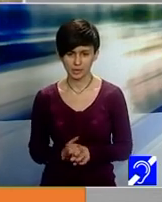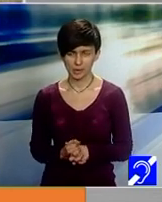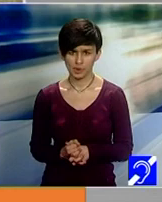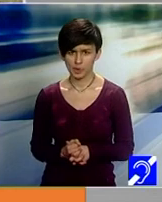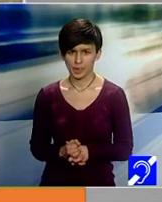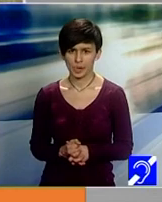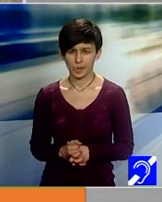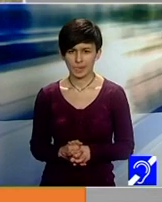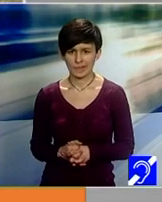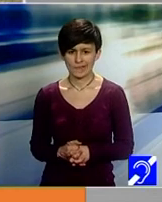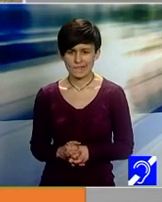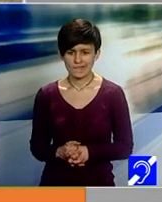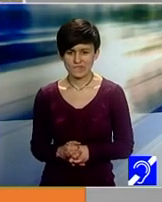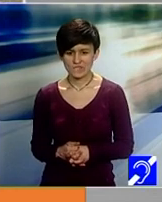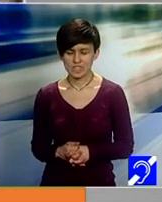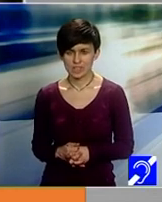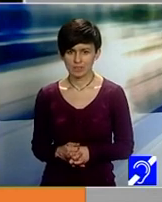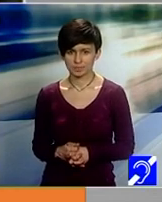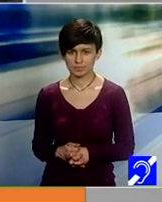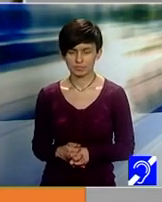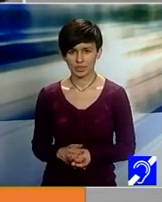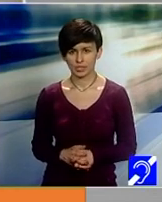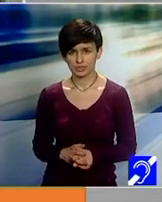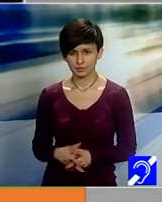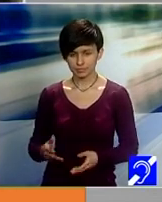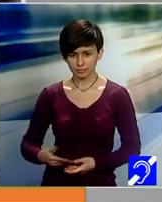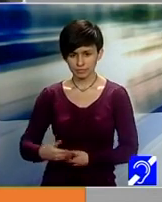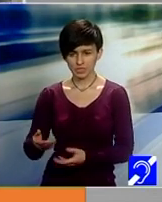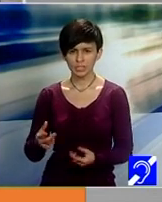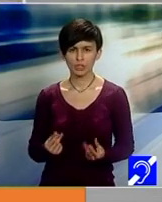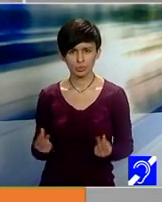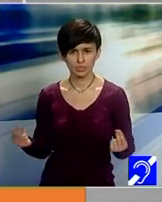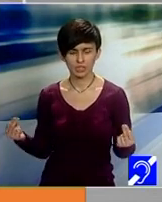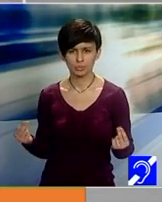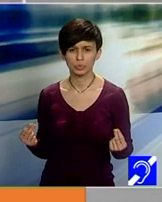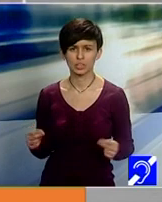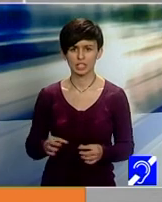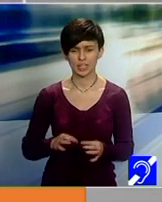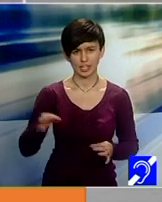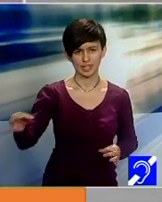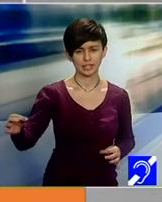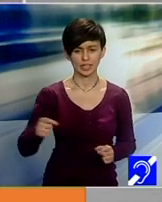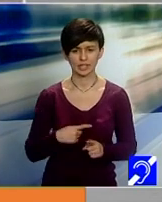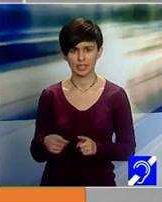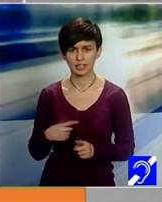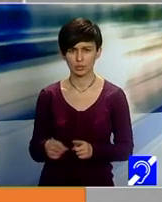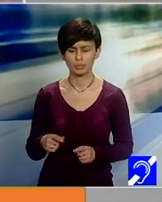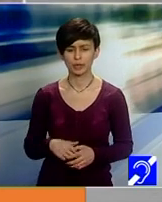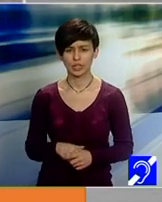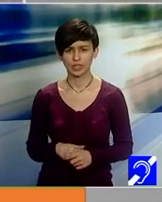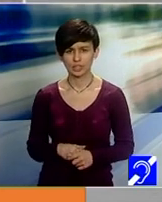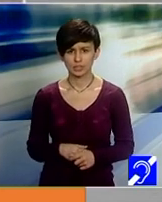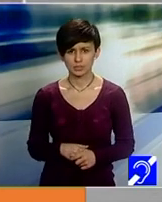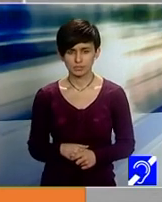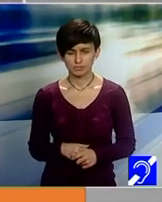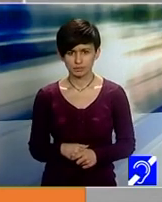noi s-au pus hectare, sute de hectare de legume, de zarzavaturi, de cultură mare. Totul